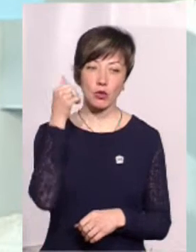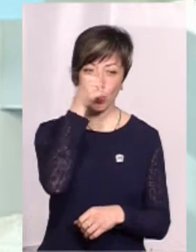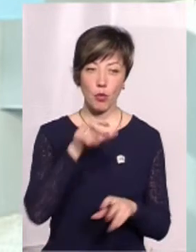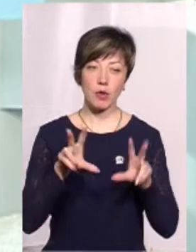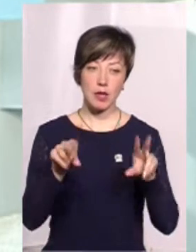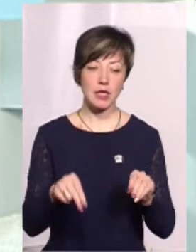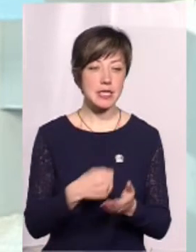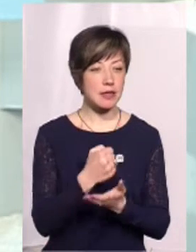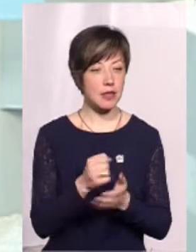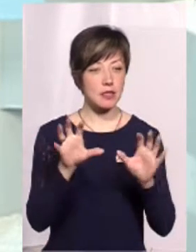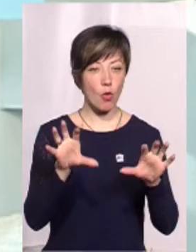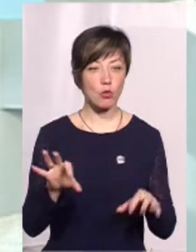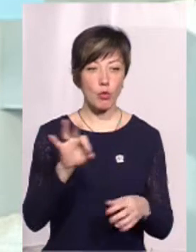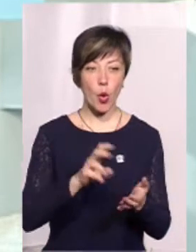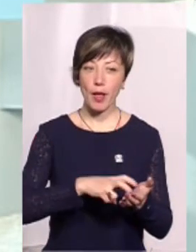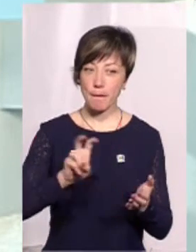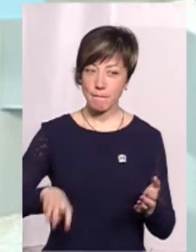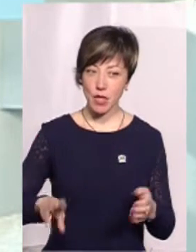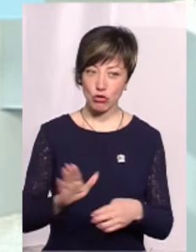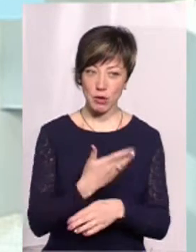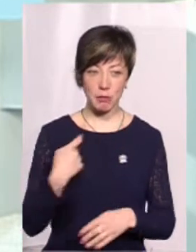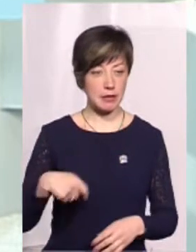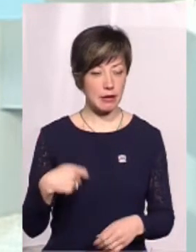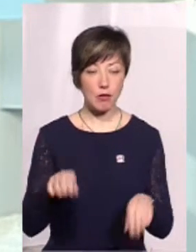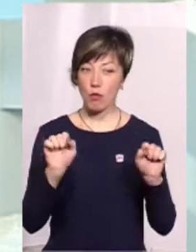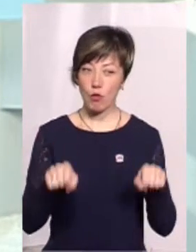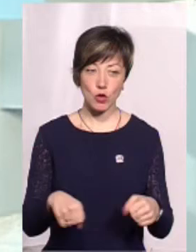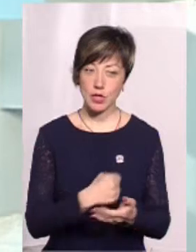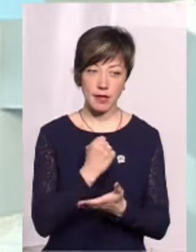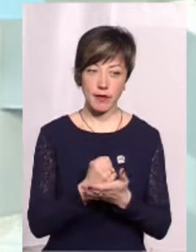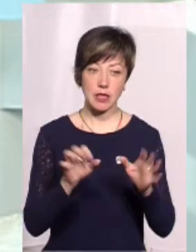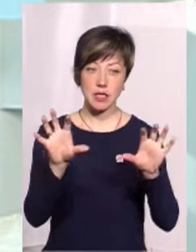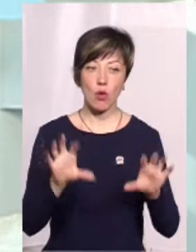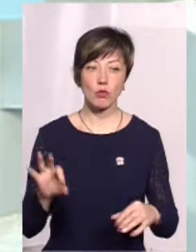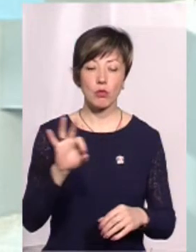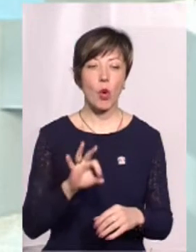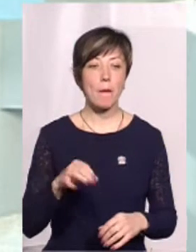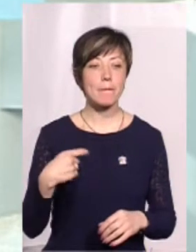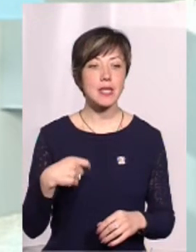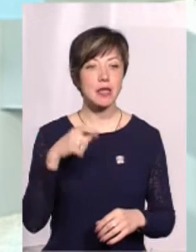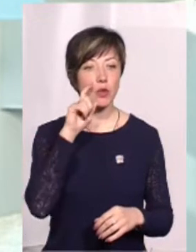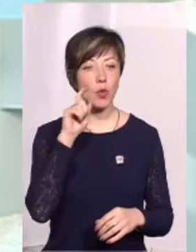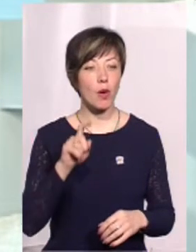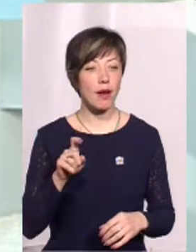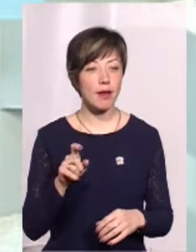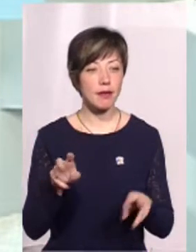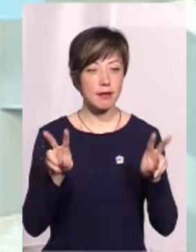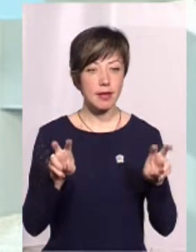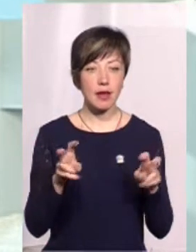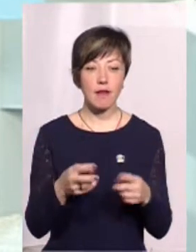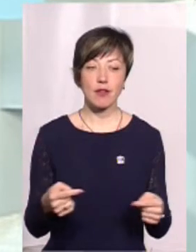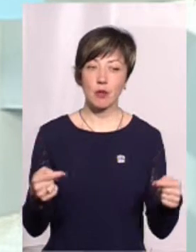обіцянок затвердити закон про імпічмент президента. Може затвердити закон про президента України,